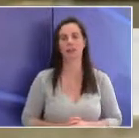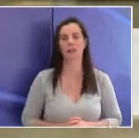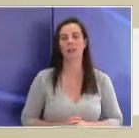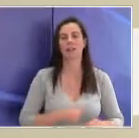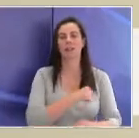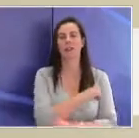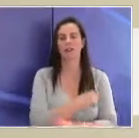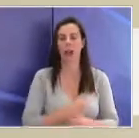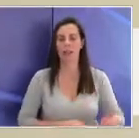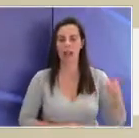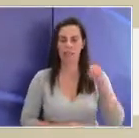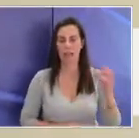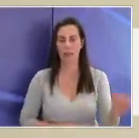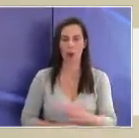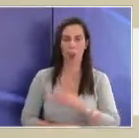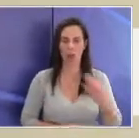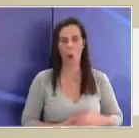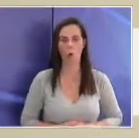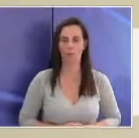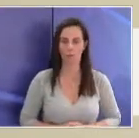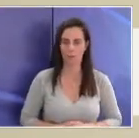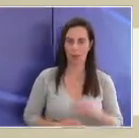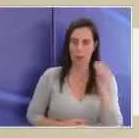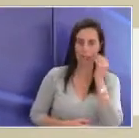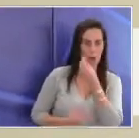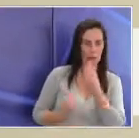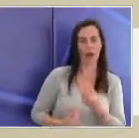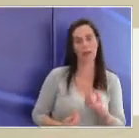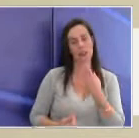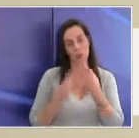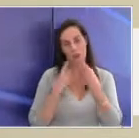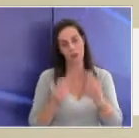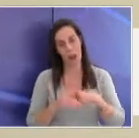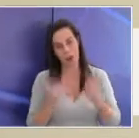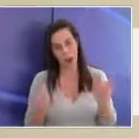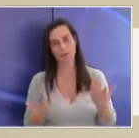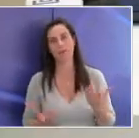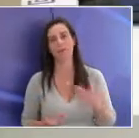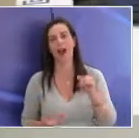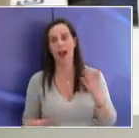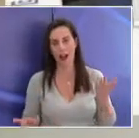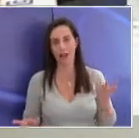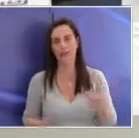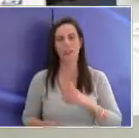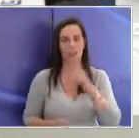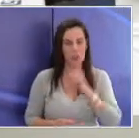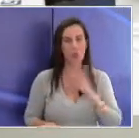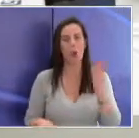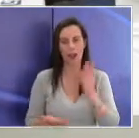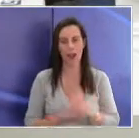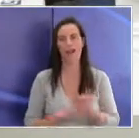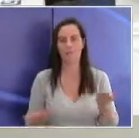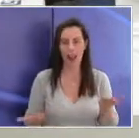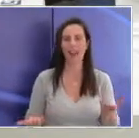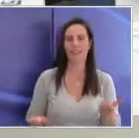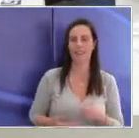השר מייקל אורן, מכולנו. צהריים טובים מאוד. רצינו לדבר על דברים אחרים. כן, ידעתי, סוריה, סוריה, סעד, בטח זה מה